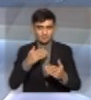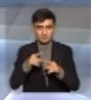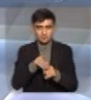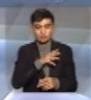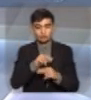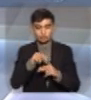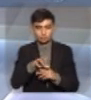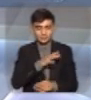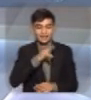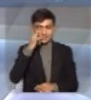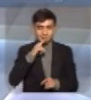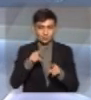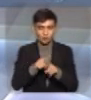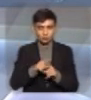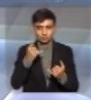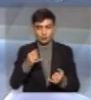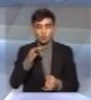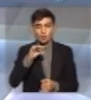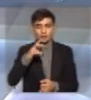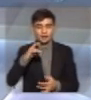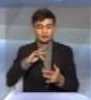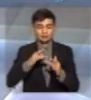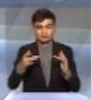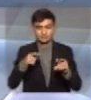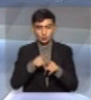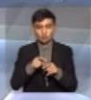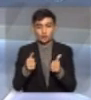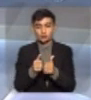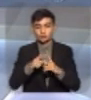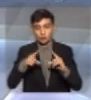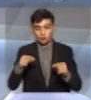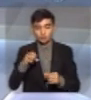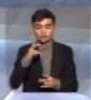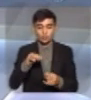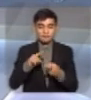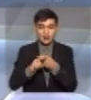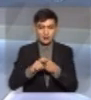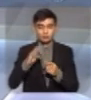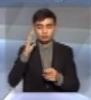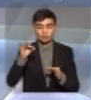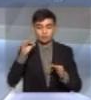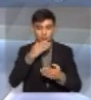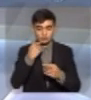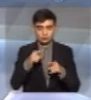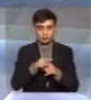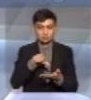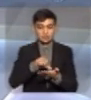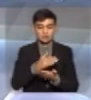многие казахстанские дети учатся в онлайн-школах соседней страны, хоть и не связывают с ней свое будущее.